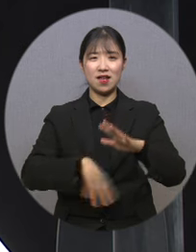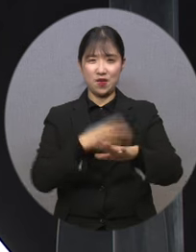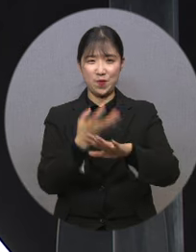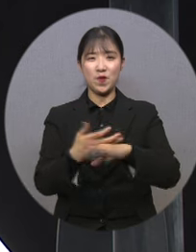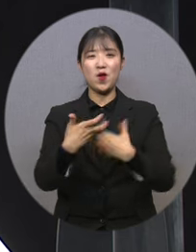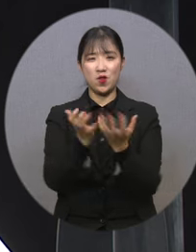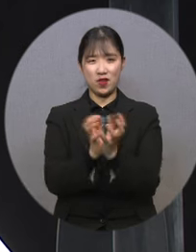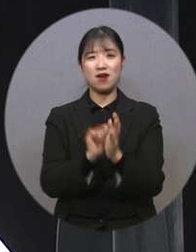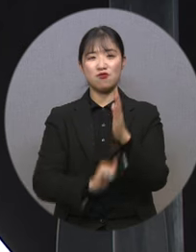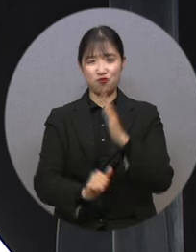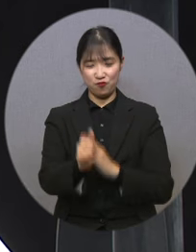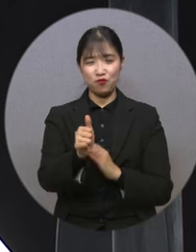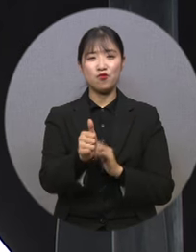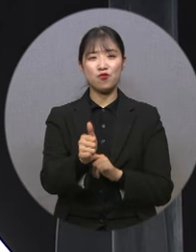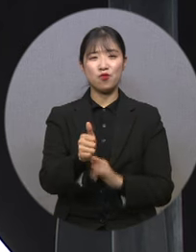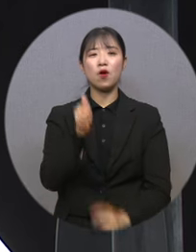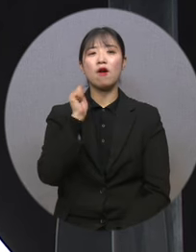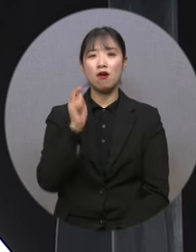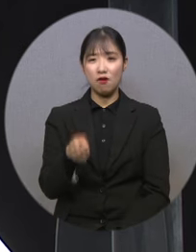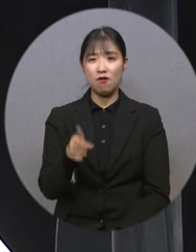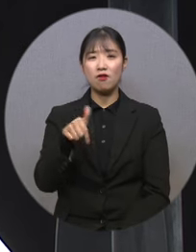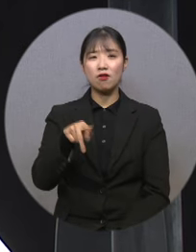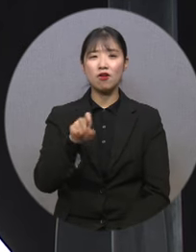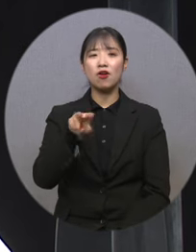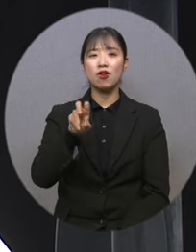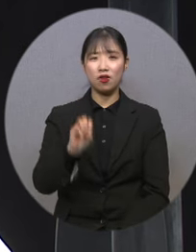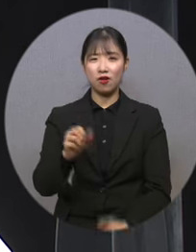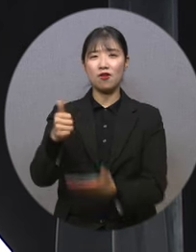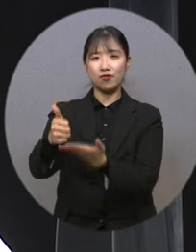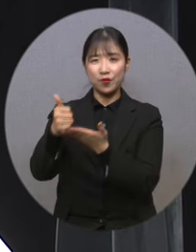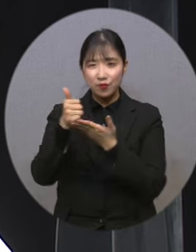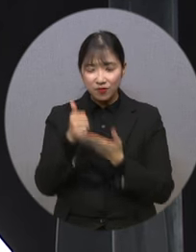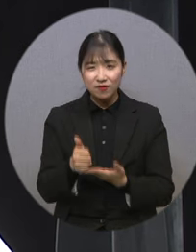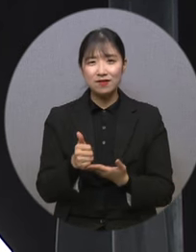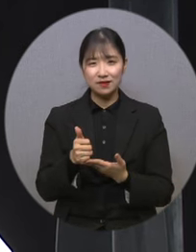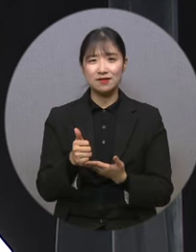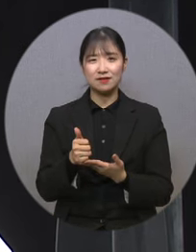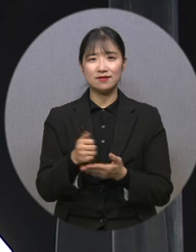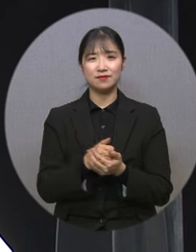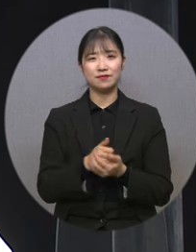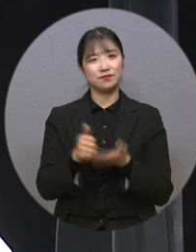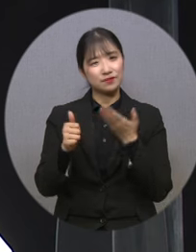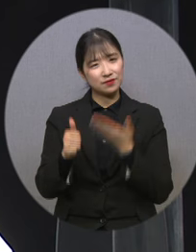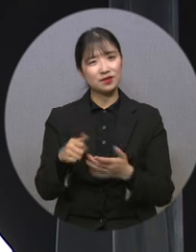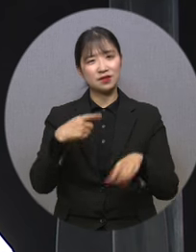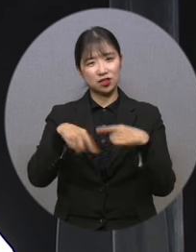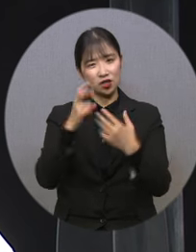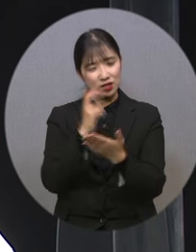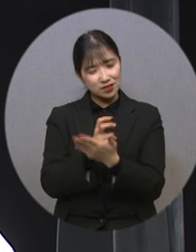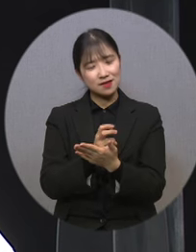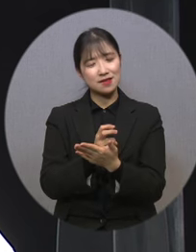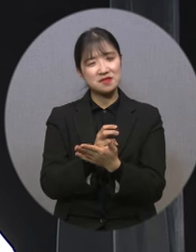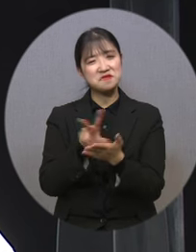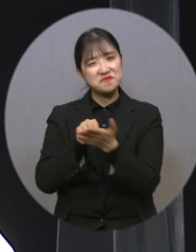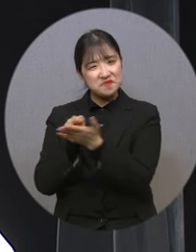국가혁명당 후보이신 허경영 후보를 모시고 그분이 갖는 정책과 이슈